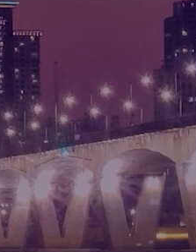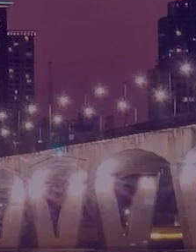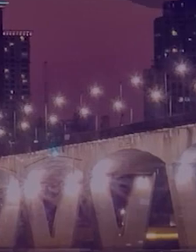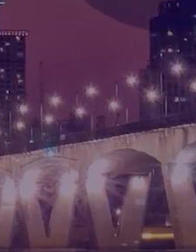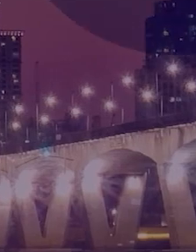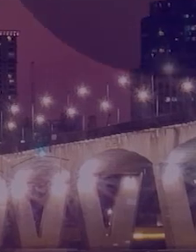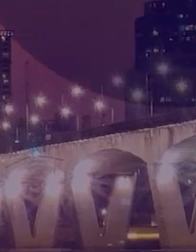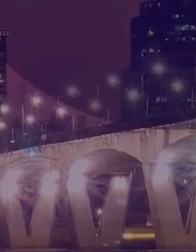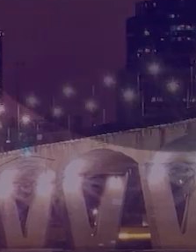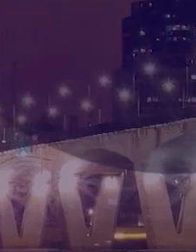왔습니다